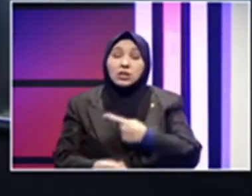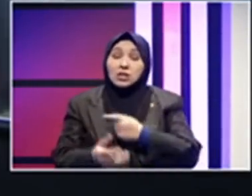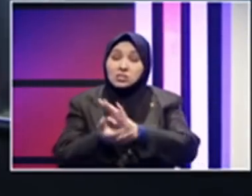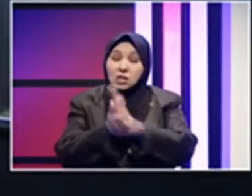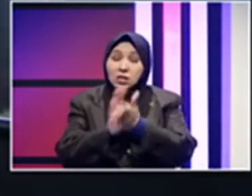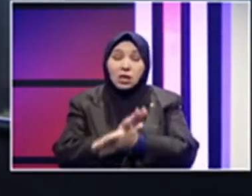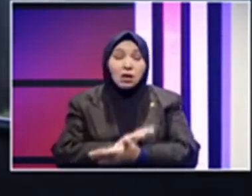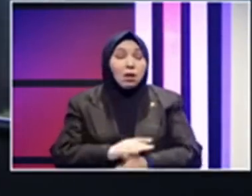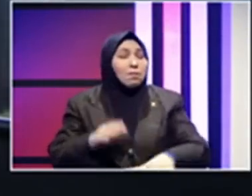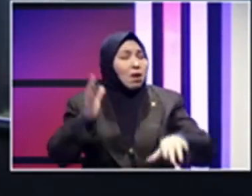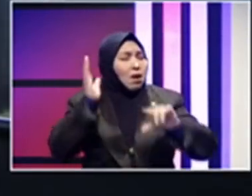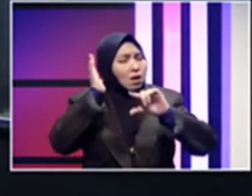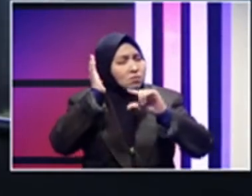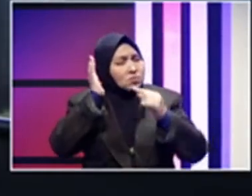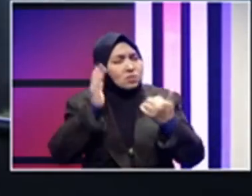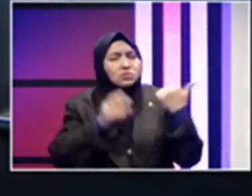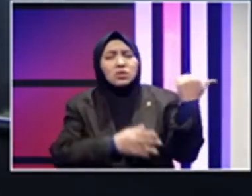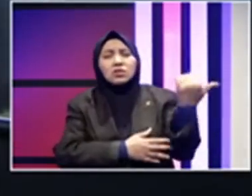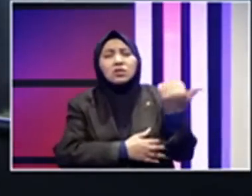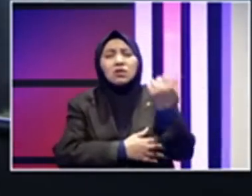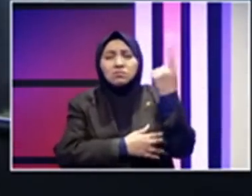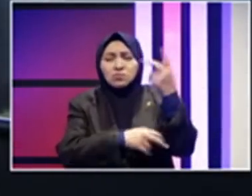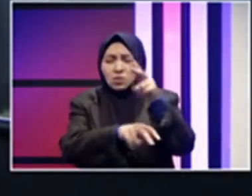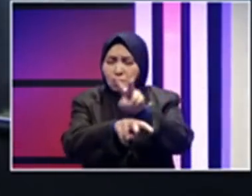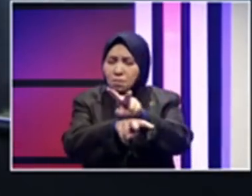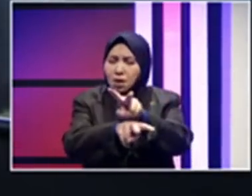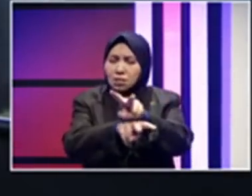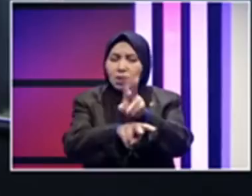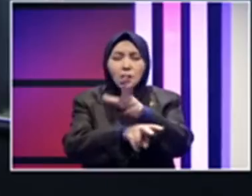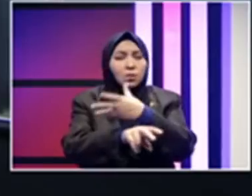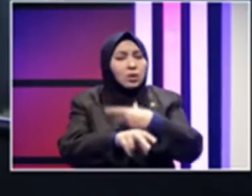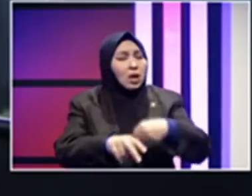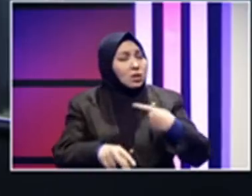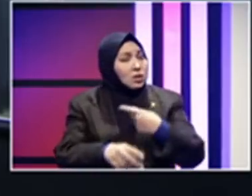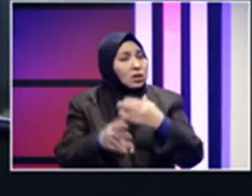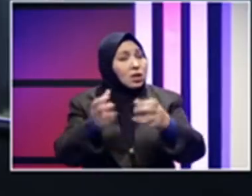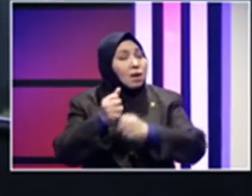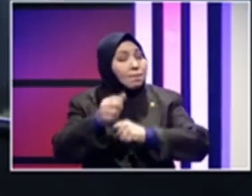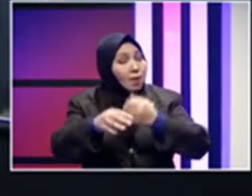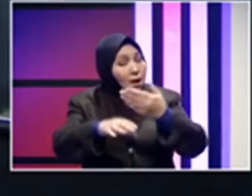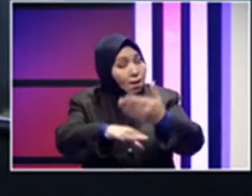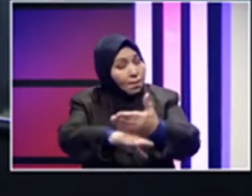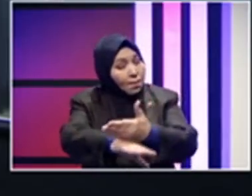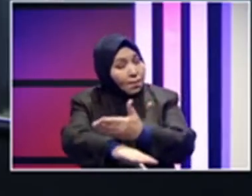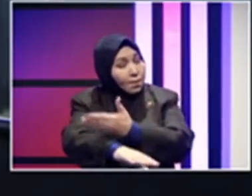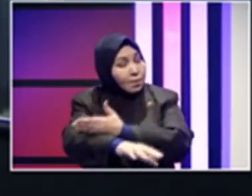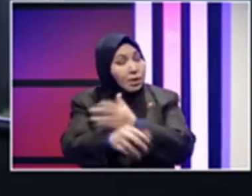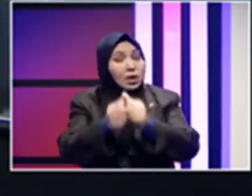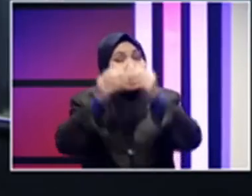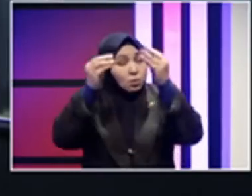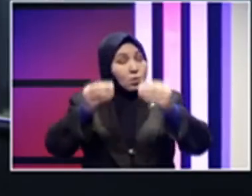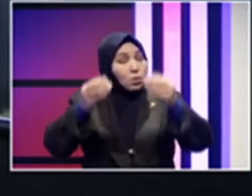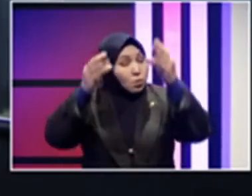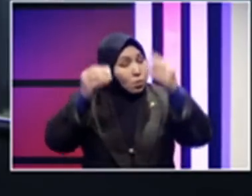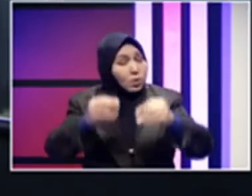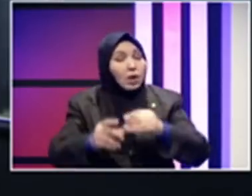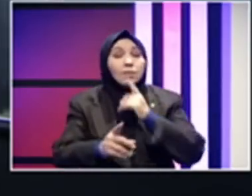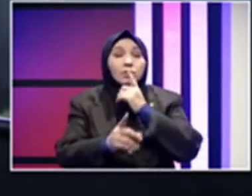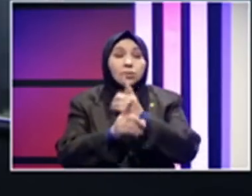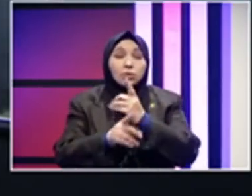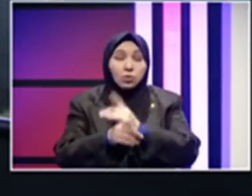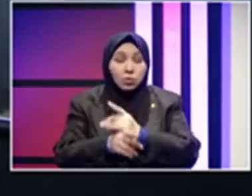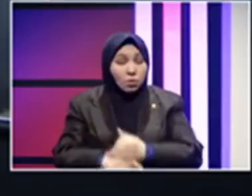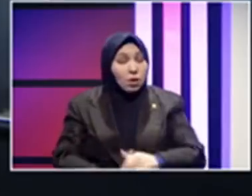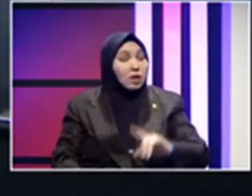kita senantiasa dipantau dan juga kita dapat perbaiki bacaan kita dengan guru-guru yang mursyid, insya-Allah taala, wallahu